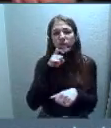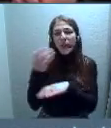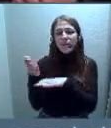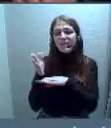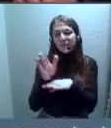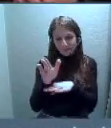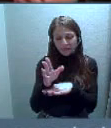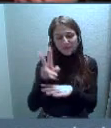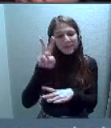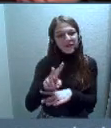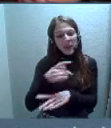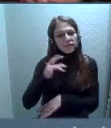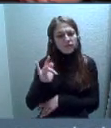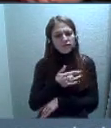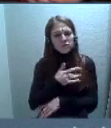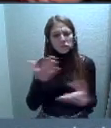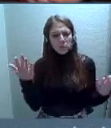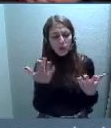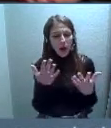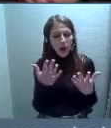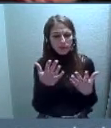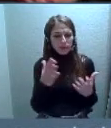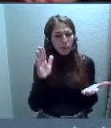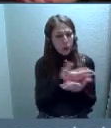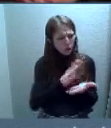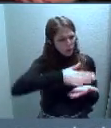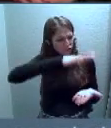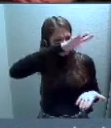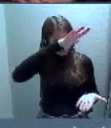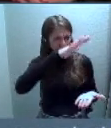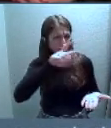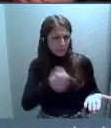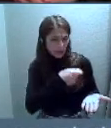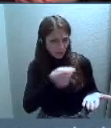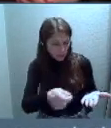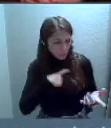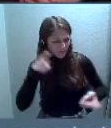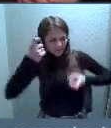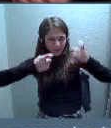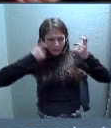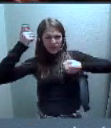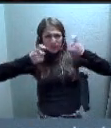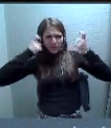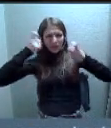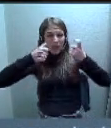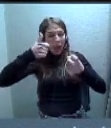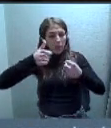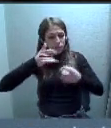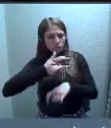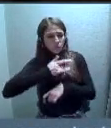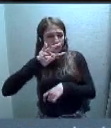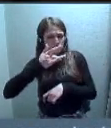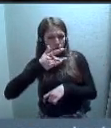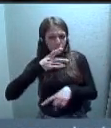a séduit par rapport à tout ce que l'on a vu, et qui nous a fait, on a tout de même bien réfléchi, qui nous a séduit, qui par moments peut vous